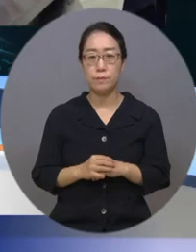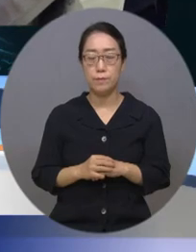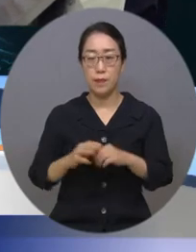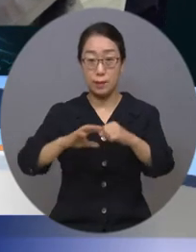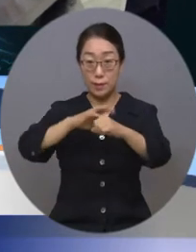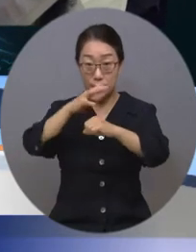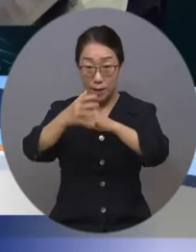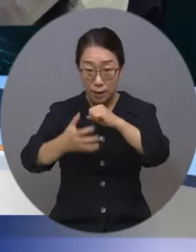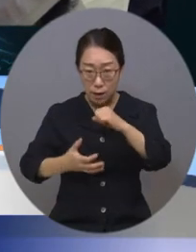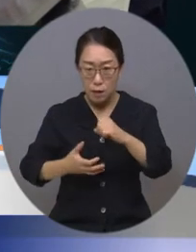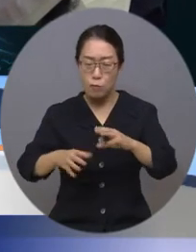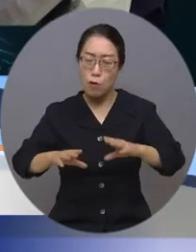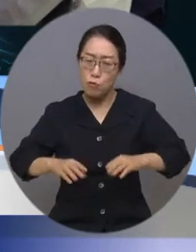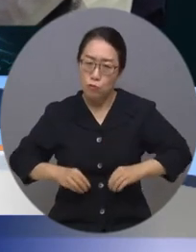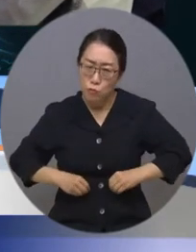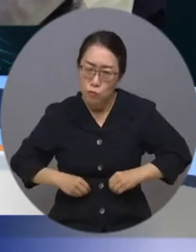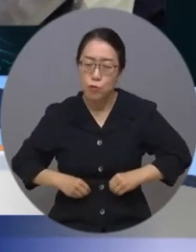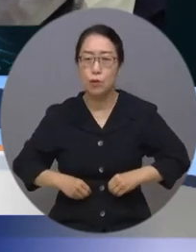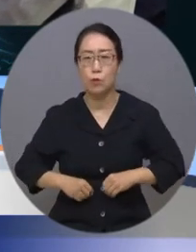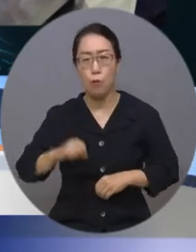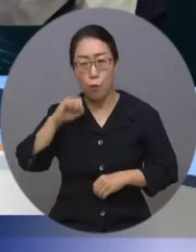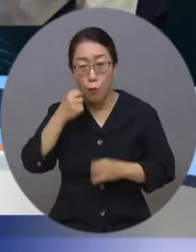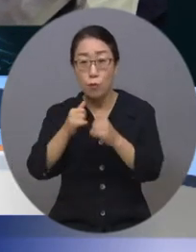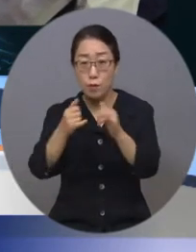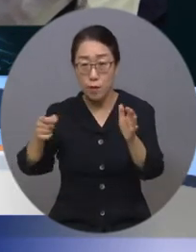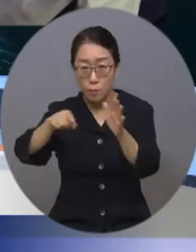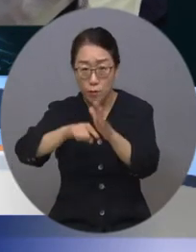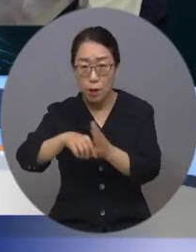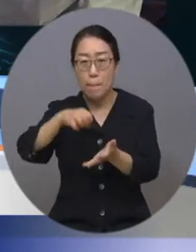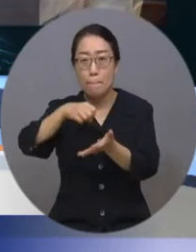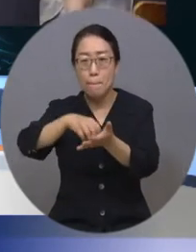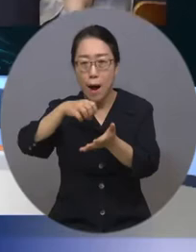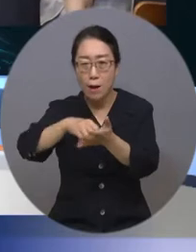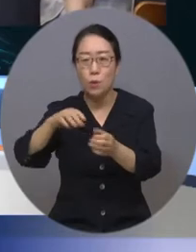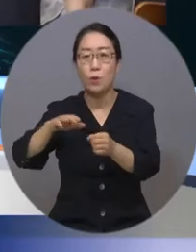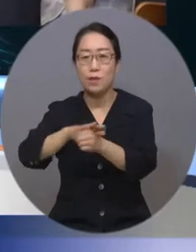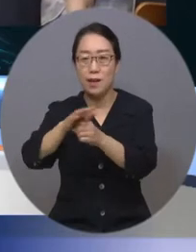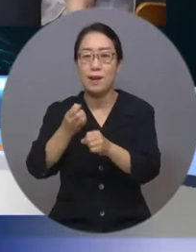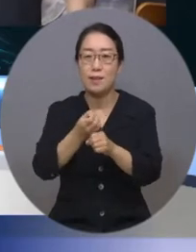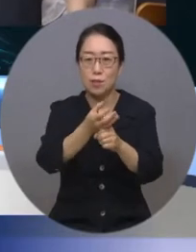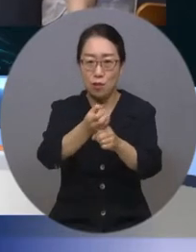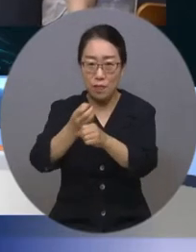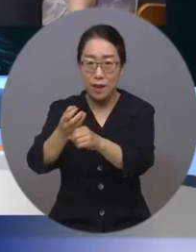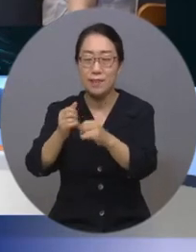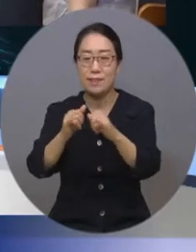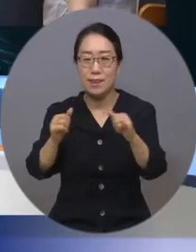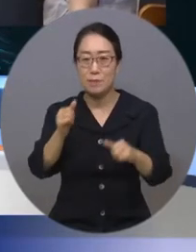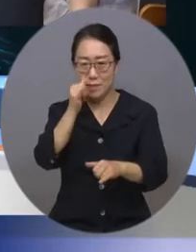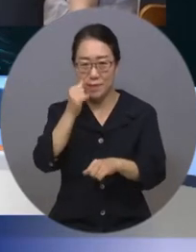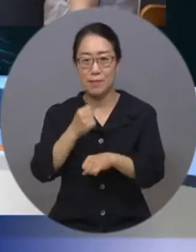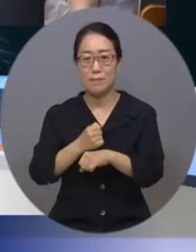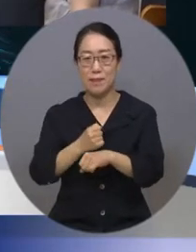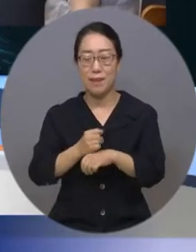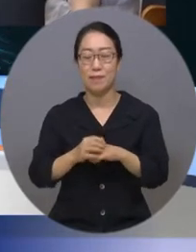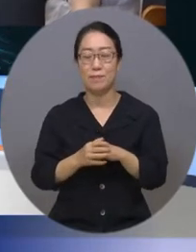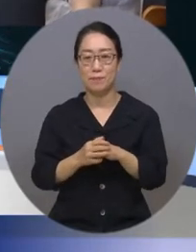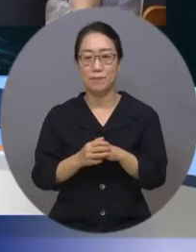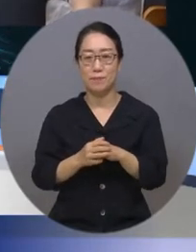세계 각국에 굶주리고 소외된 이들을 위해 빵으로 사랑을 전하는 이들이 있어 정우선 기자가 만나봤습니다.